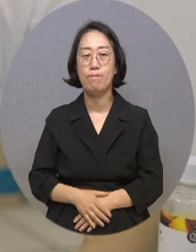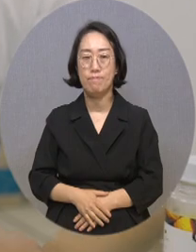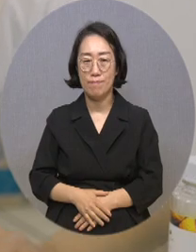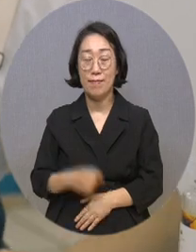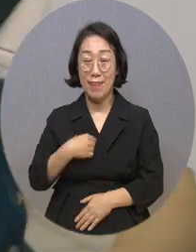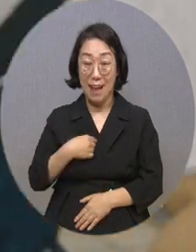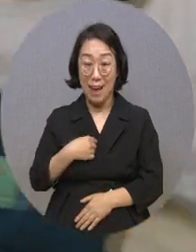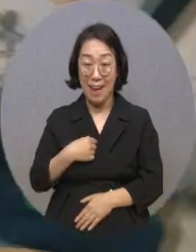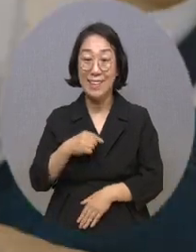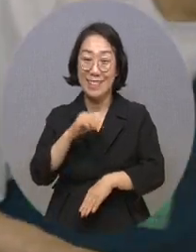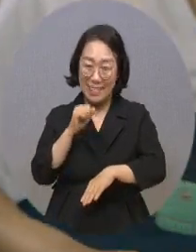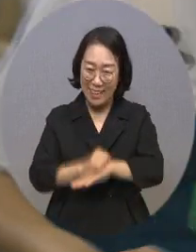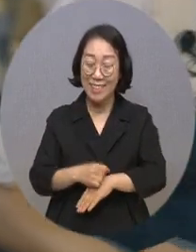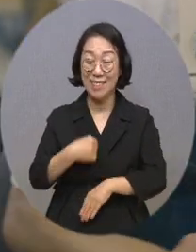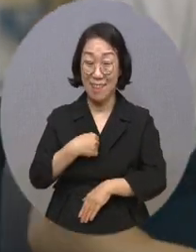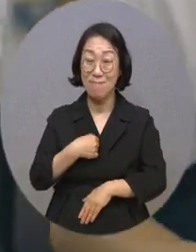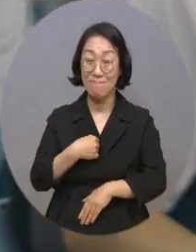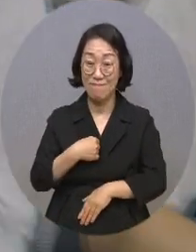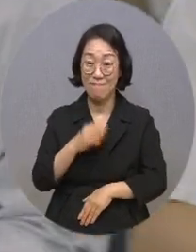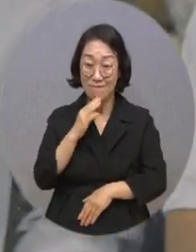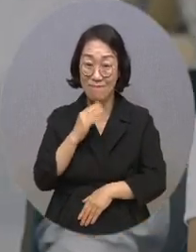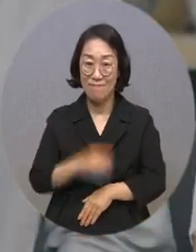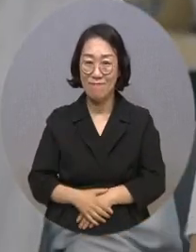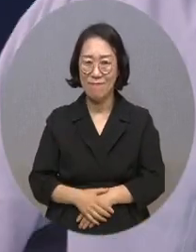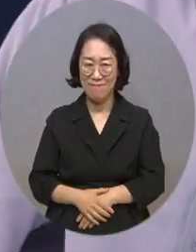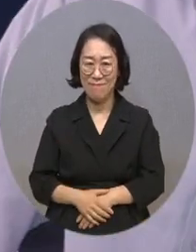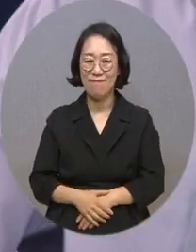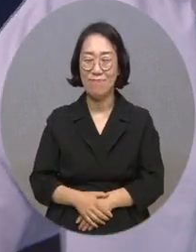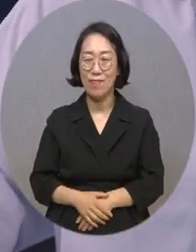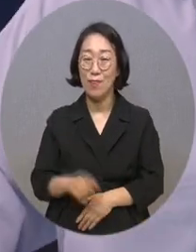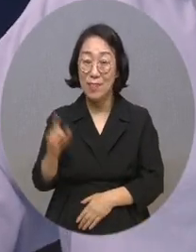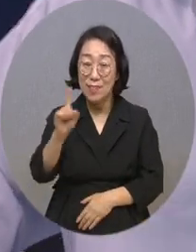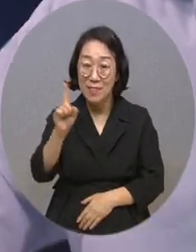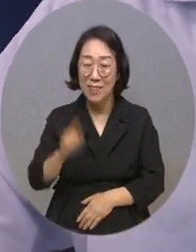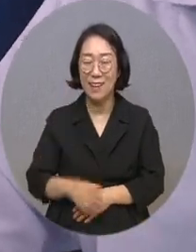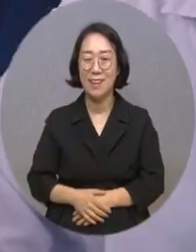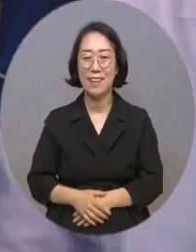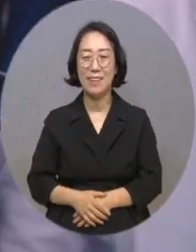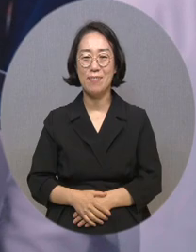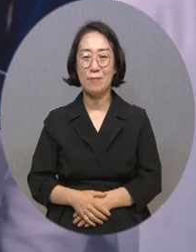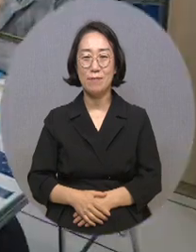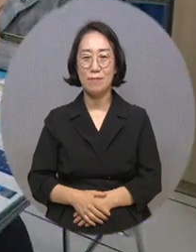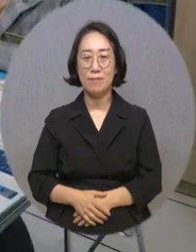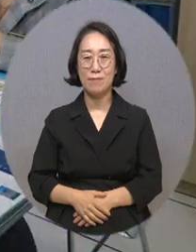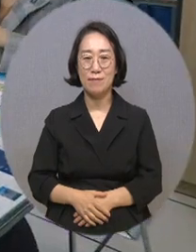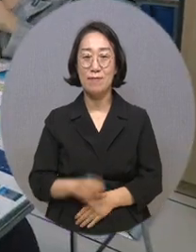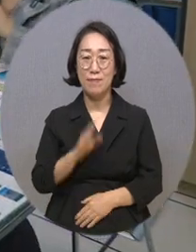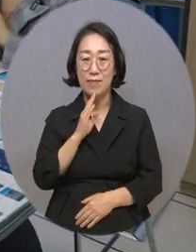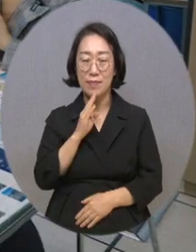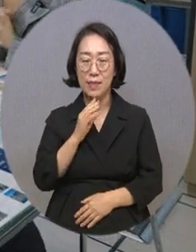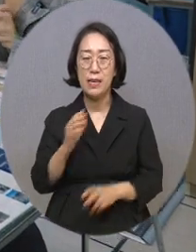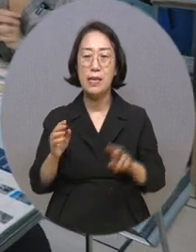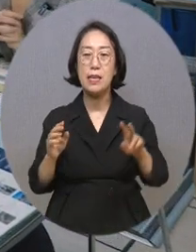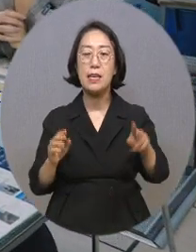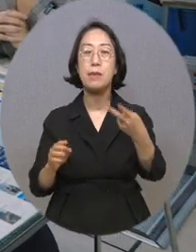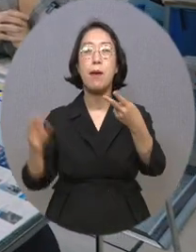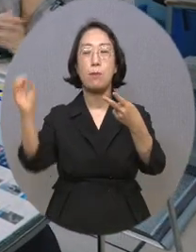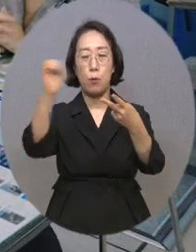전화 잘했다. 아, 이 선 잘했어. 어떠십니까? 홍보대사님 역할을 정말, 잘하고 계시는 건가요? 정말 200%입니다.